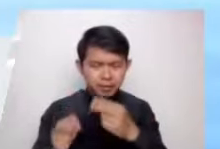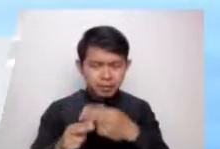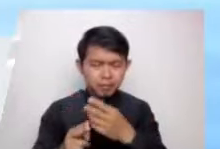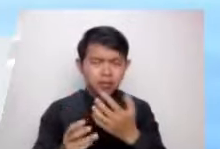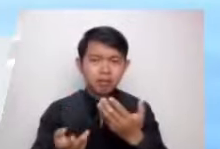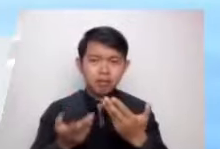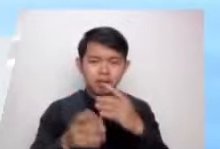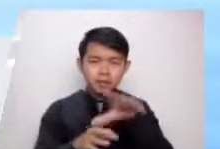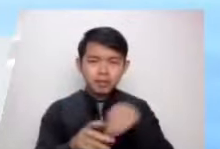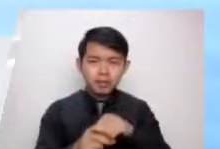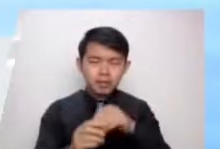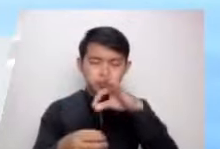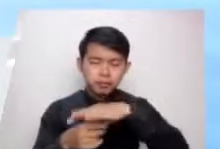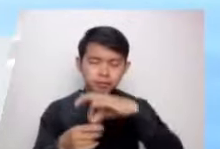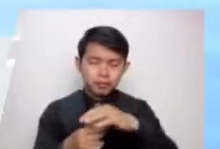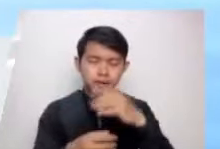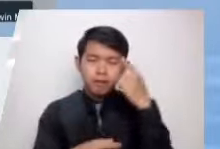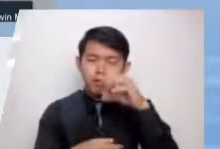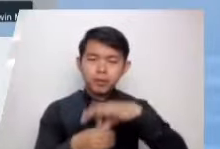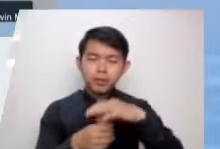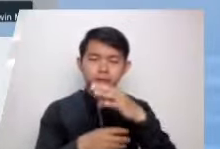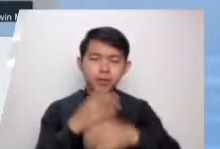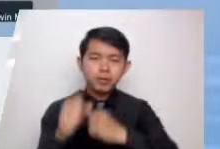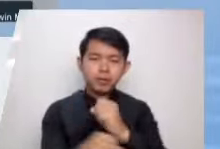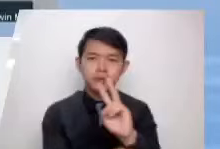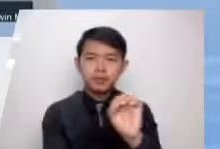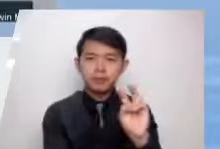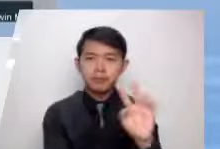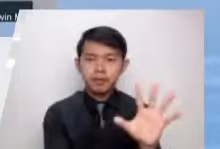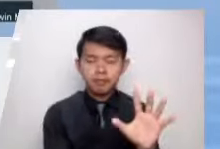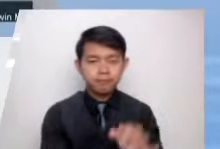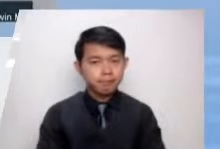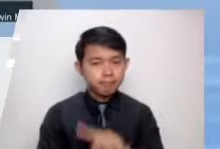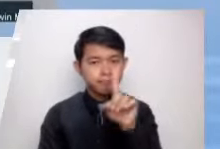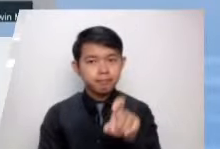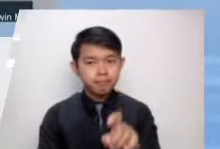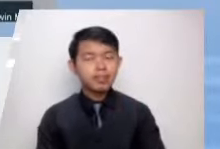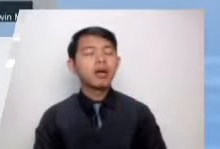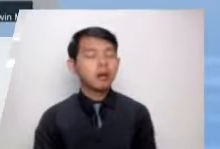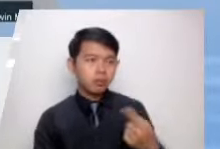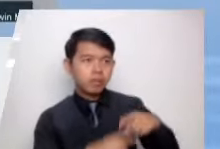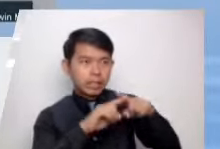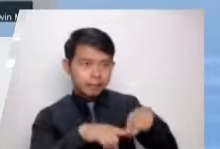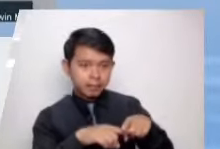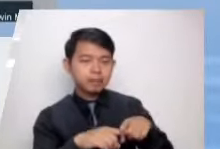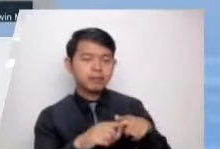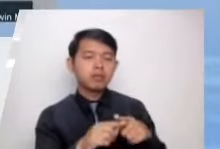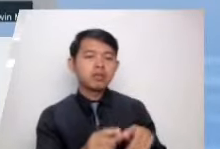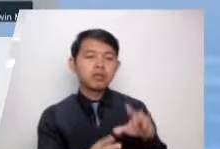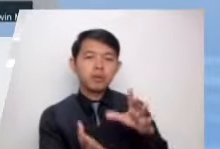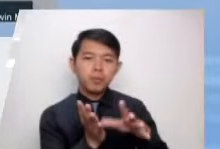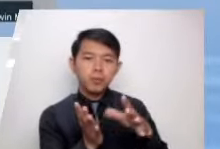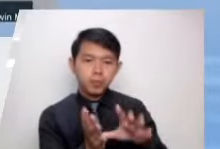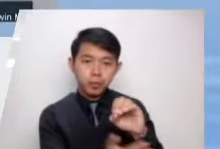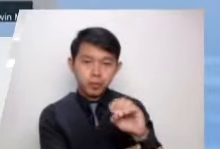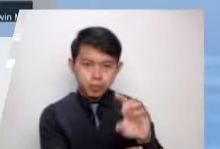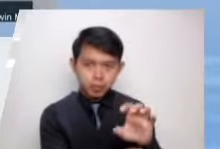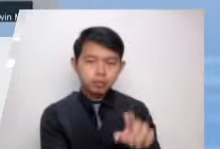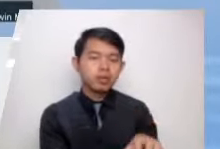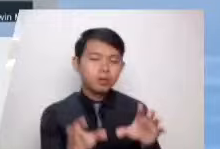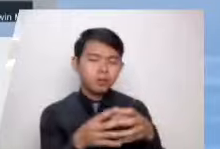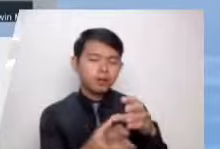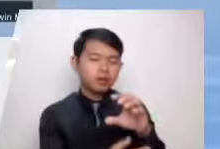na 2025? Sir Rafi, binasi po natin yan sa provision ng Omnibus Election Code kung saan Section 69 naka-define doon